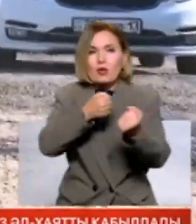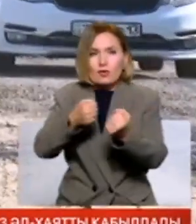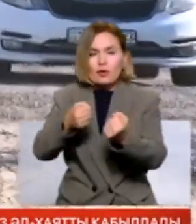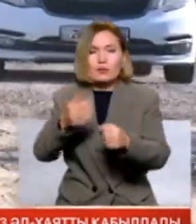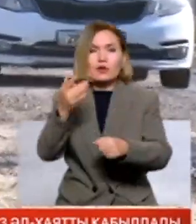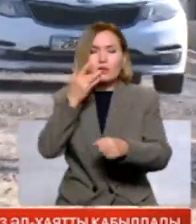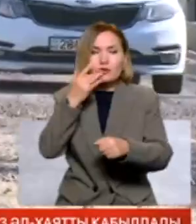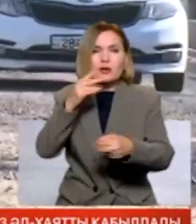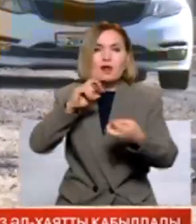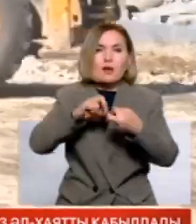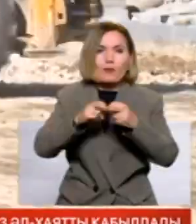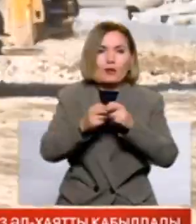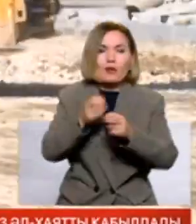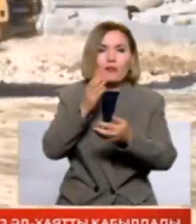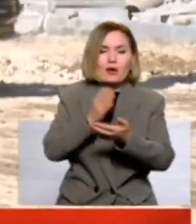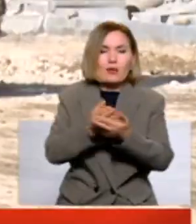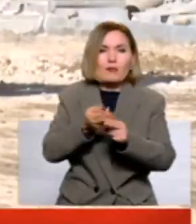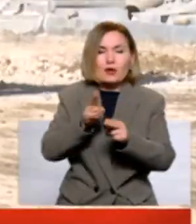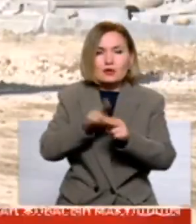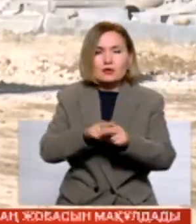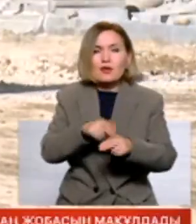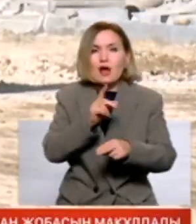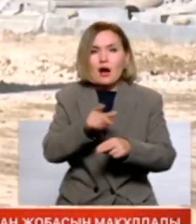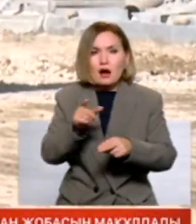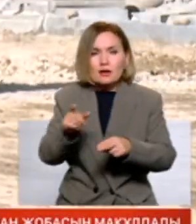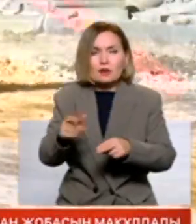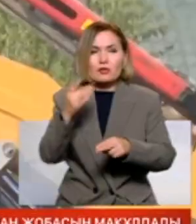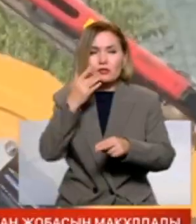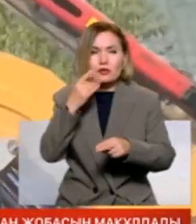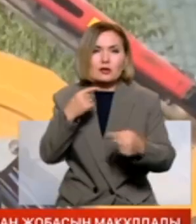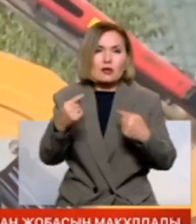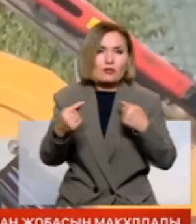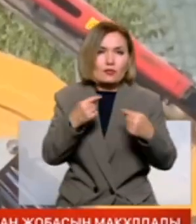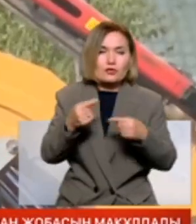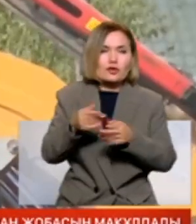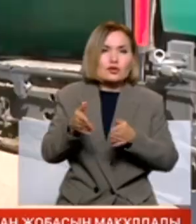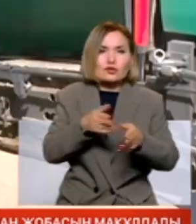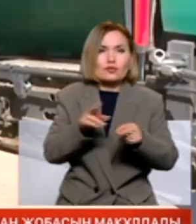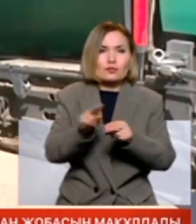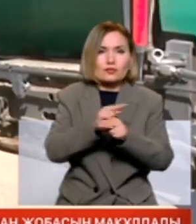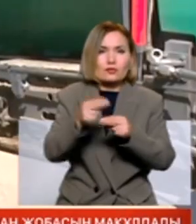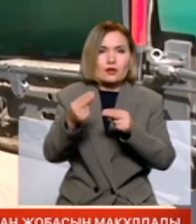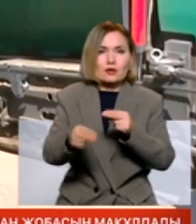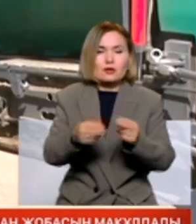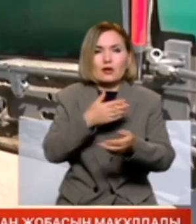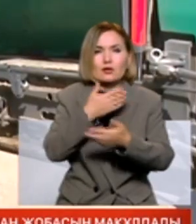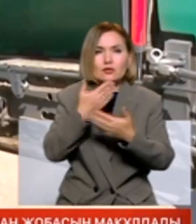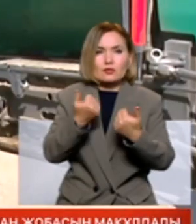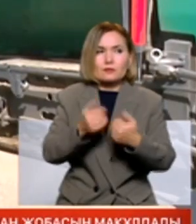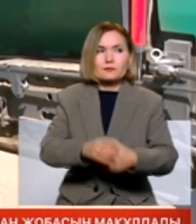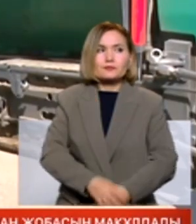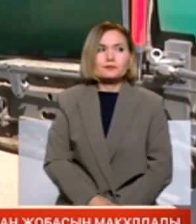іздеп, уақытын кептелістерде бос өткізумен жүр. Ғани Қалмаханов, Нұрлан Нұрбек, Қазақстан ұлттық телеарнасы, Шымкент.